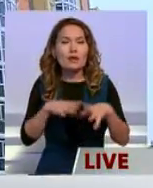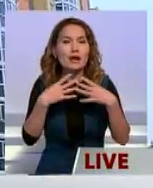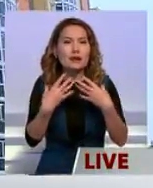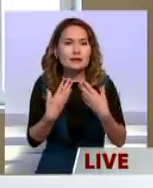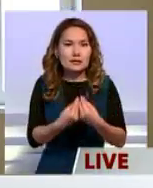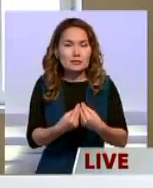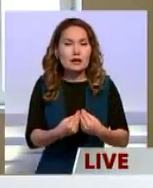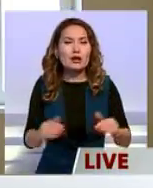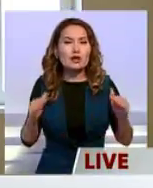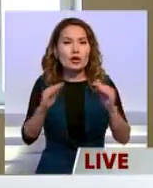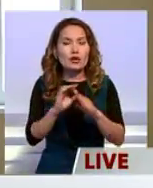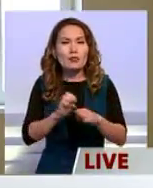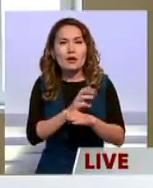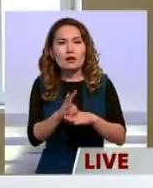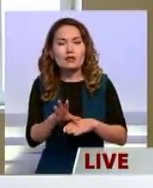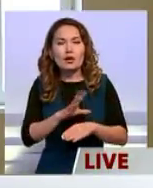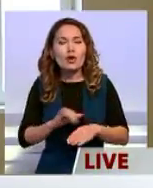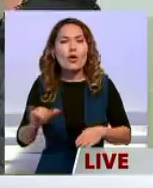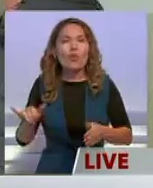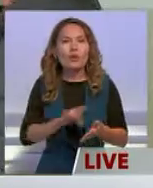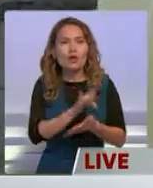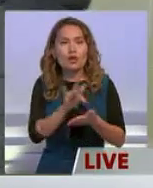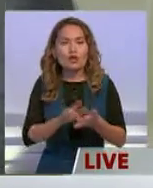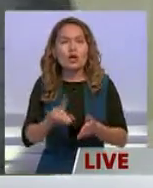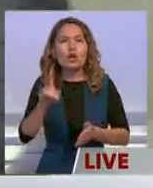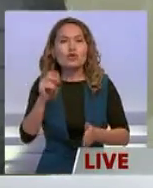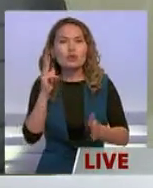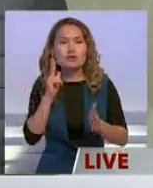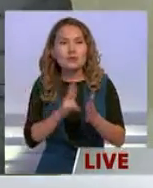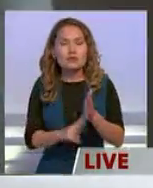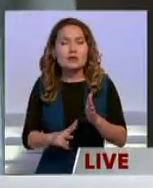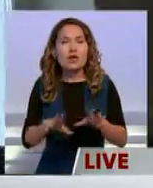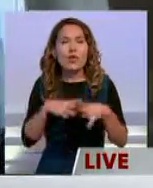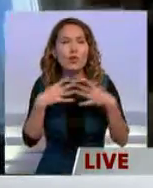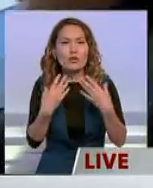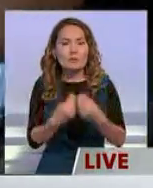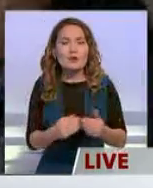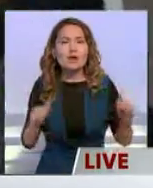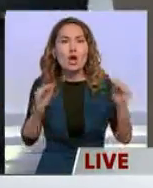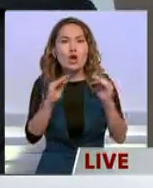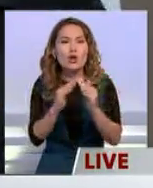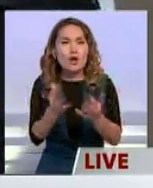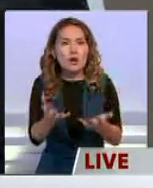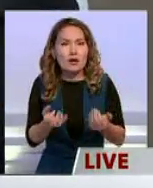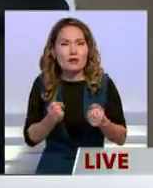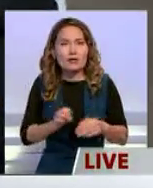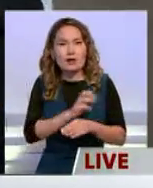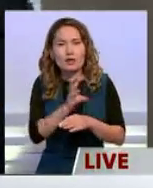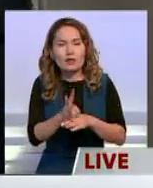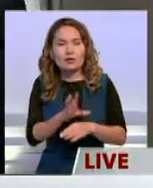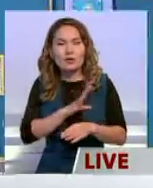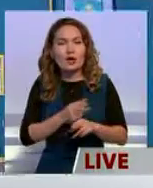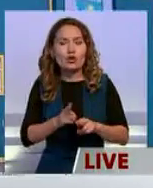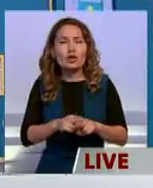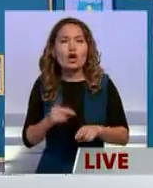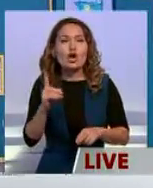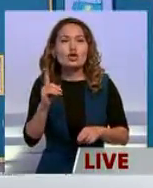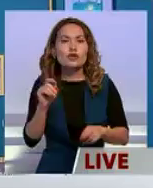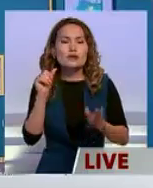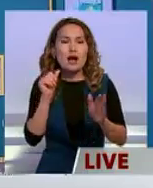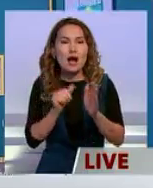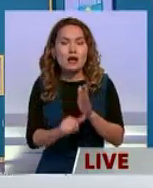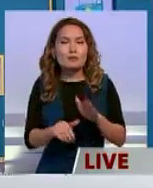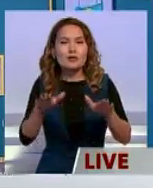отыр. Мереке қарсаңында Оралда 180 отбасы қоныс тойын тойлады. Зеленов ауданының орталығында 160 орындық дене